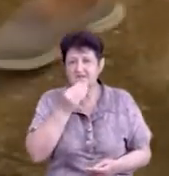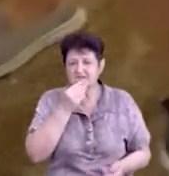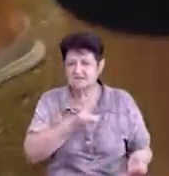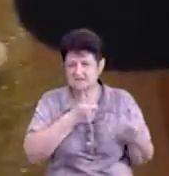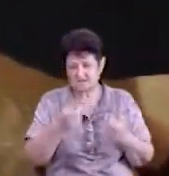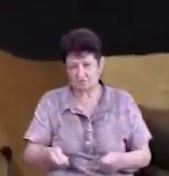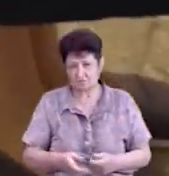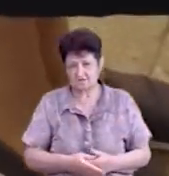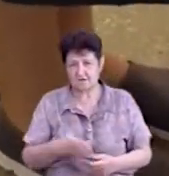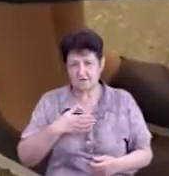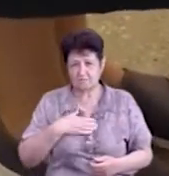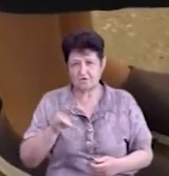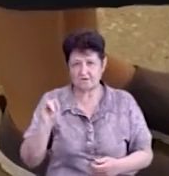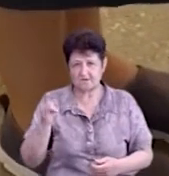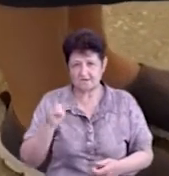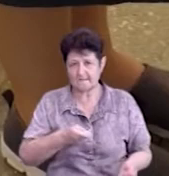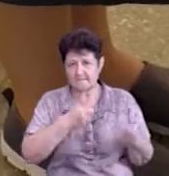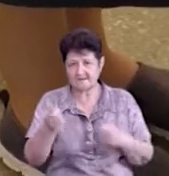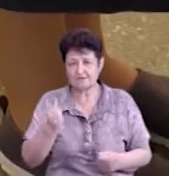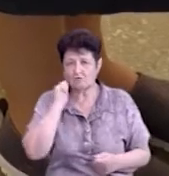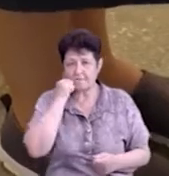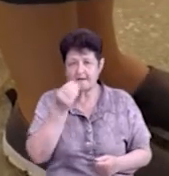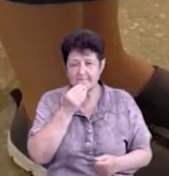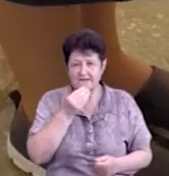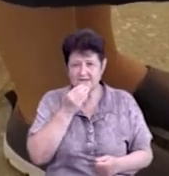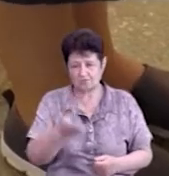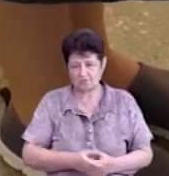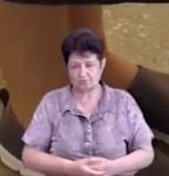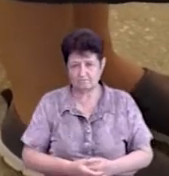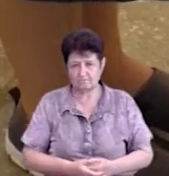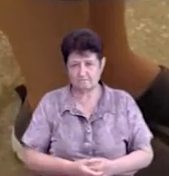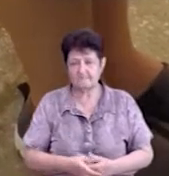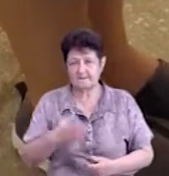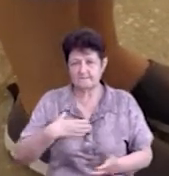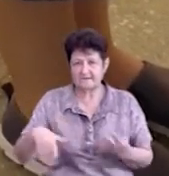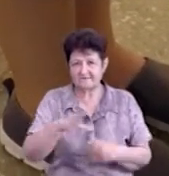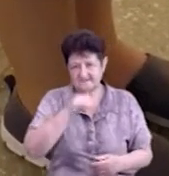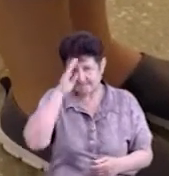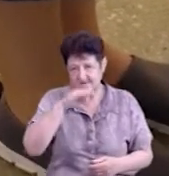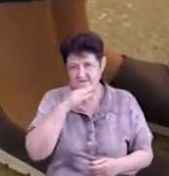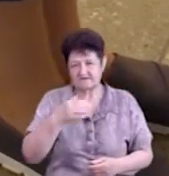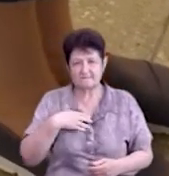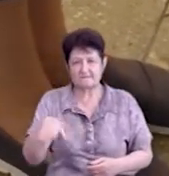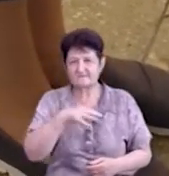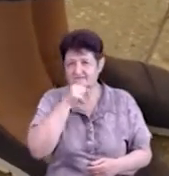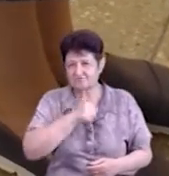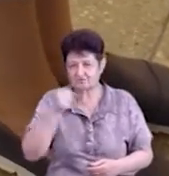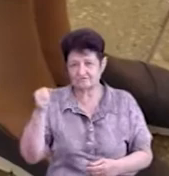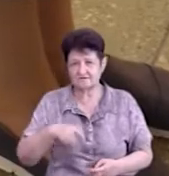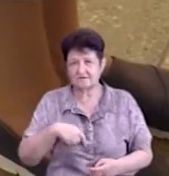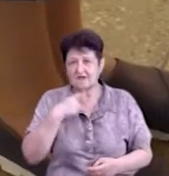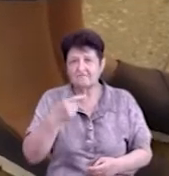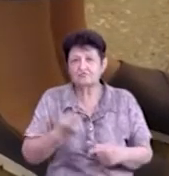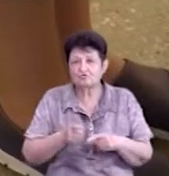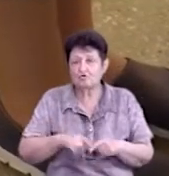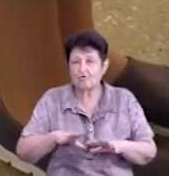одне, що моя дитина принесла до бабі їду. Вона в нього і взяла. Все. Ми всі батьки, ми всі взрослі люди. Я кажу, що цього